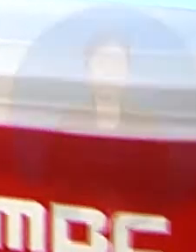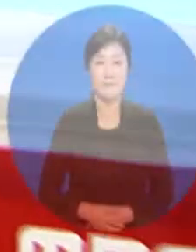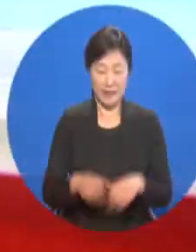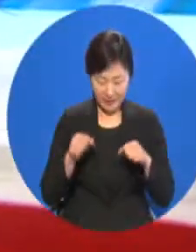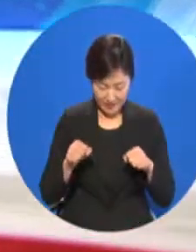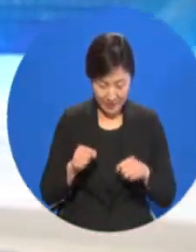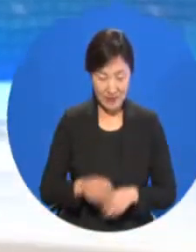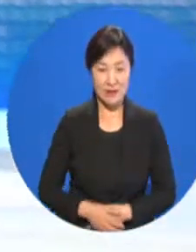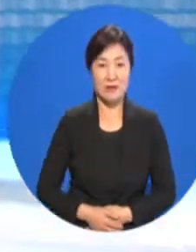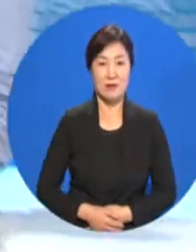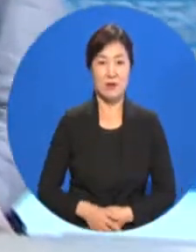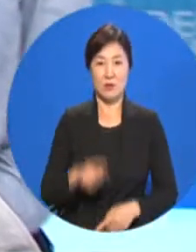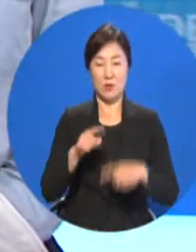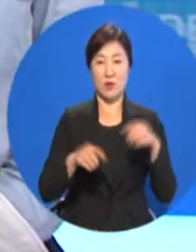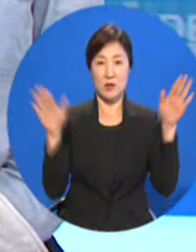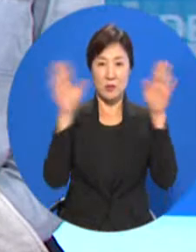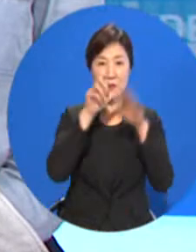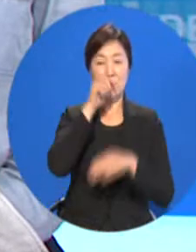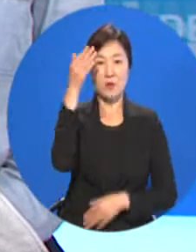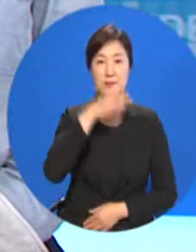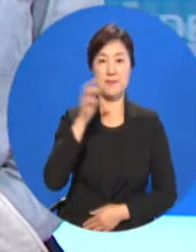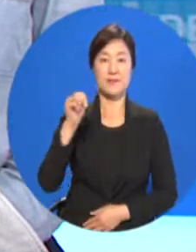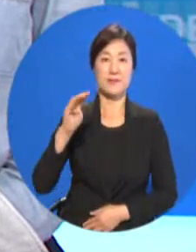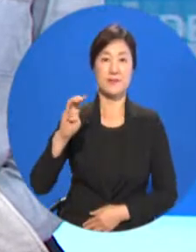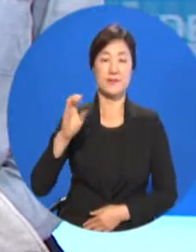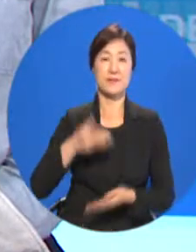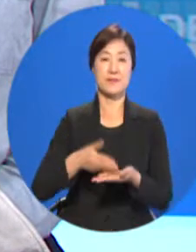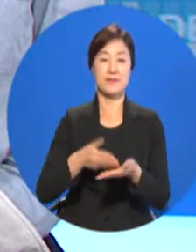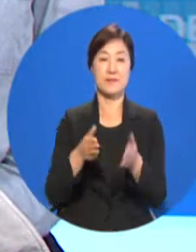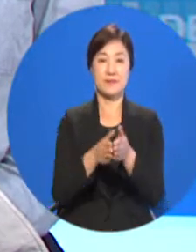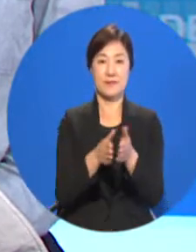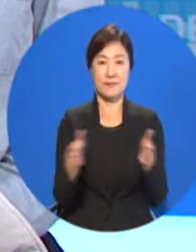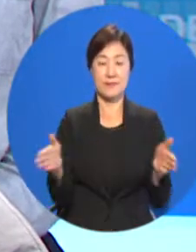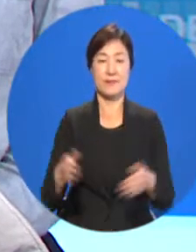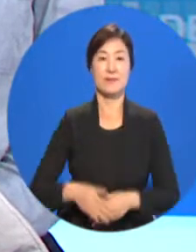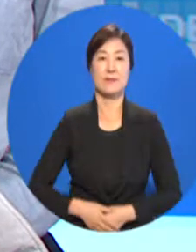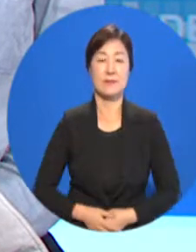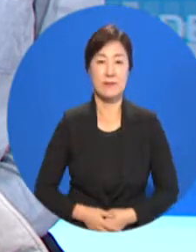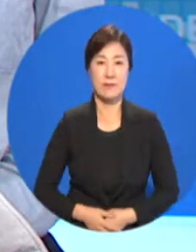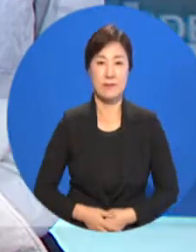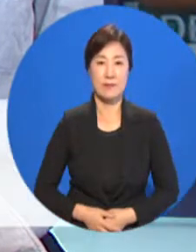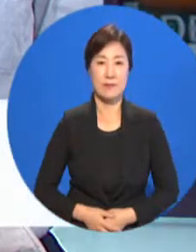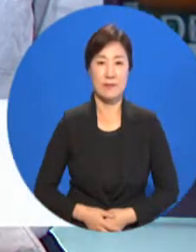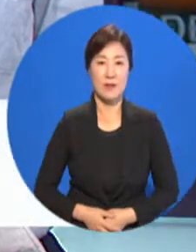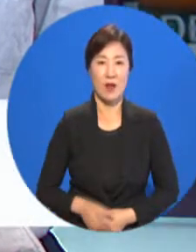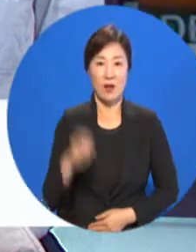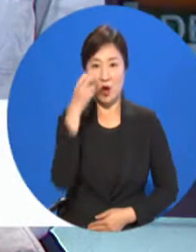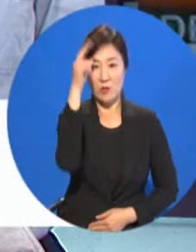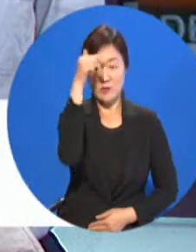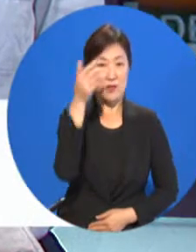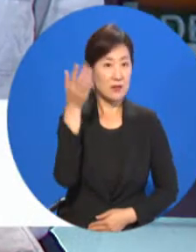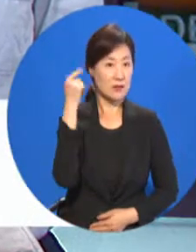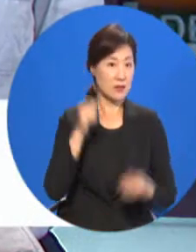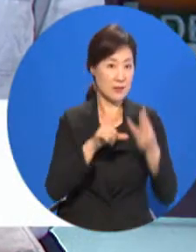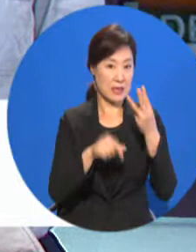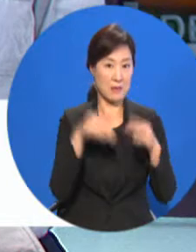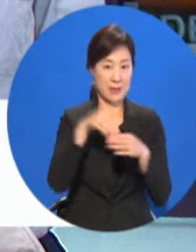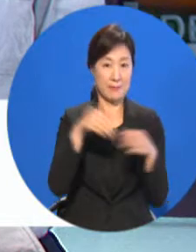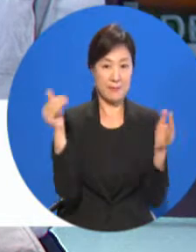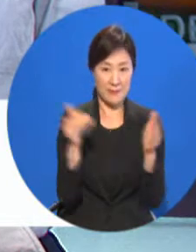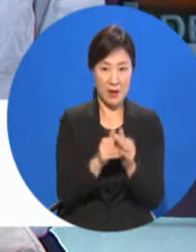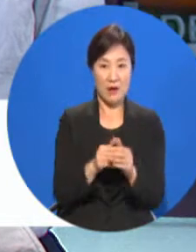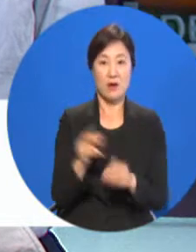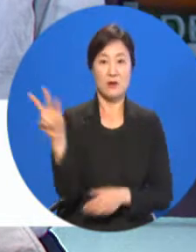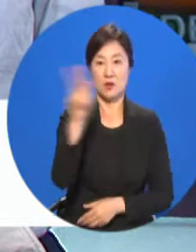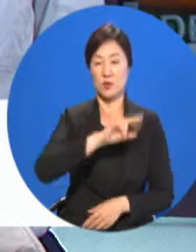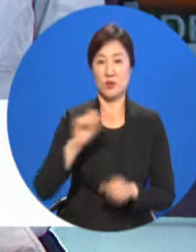여러분 안녕하십니까. 목요일 밤 여수 MBC 뉴스데스크 시작합니다. 검찰이 지난 3월 치러진 전국